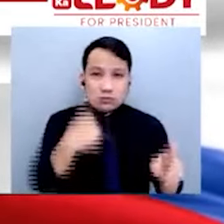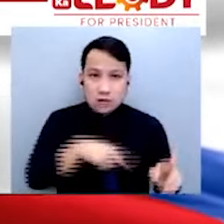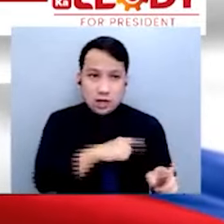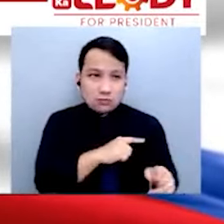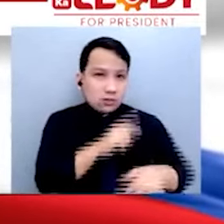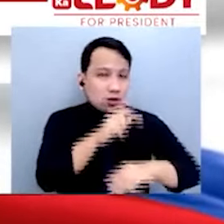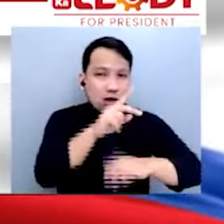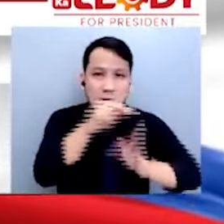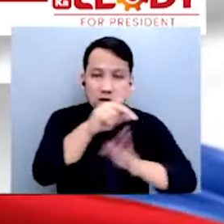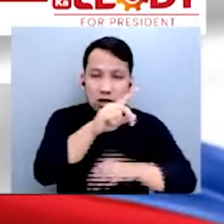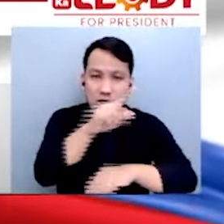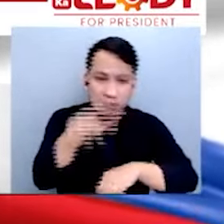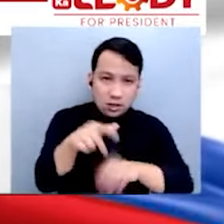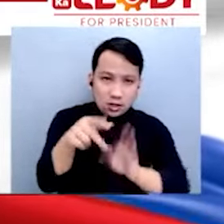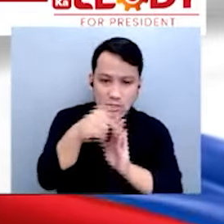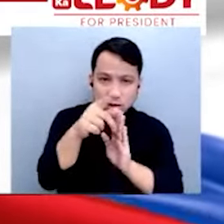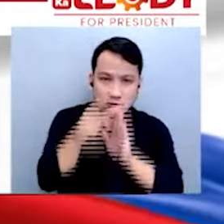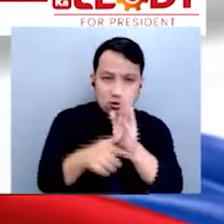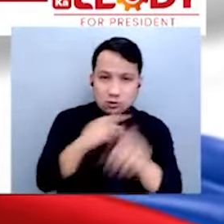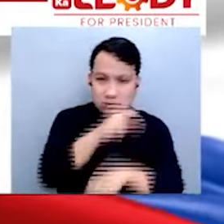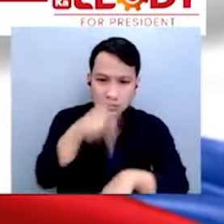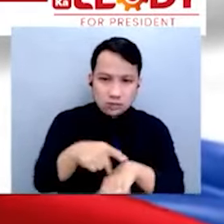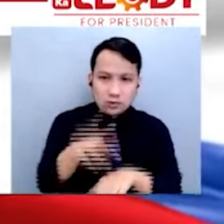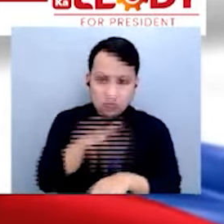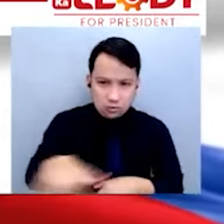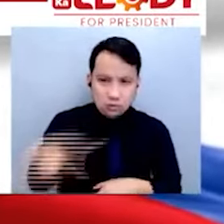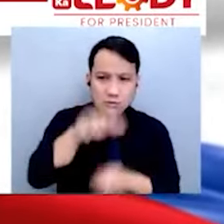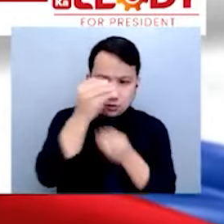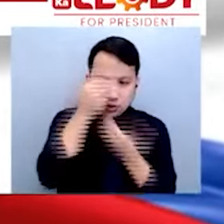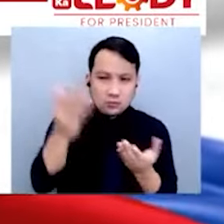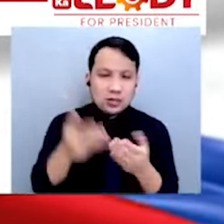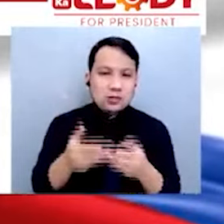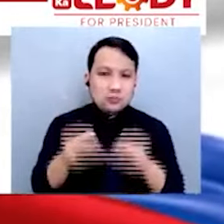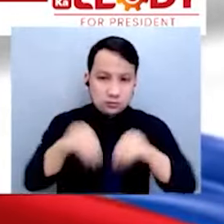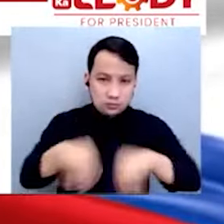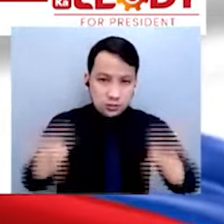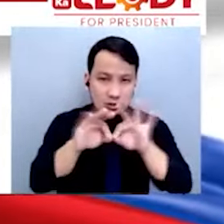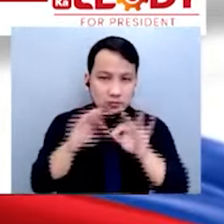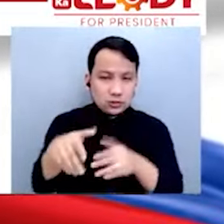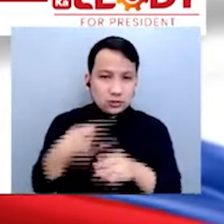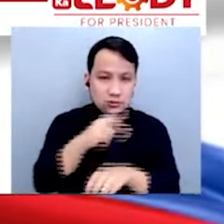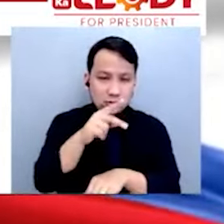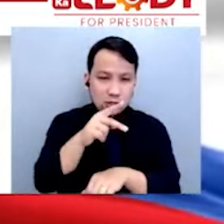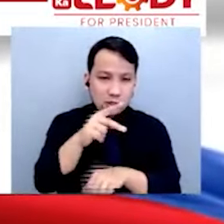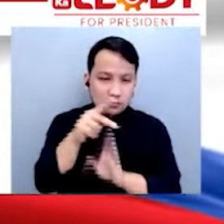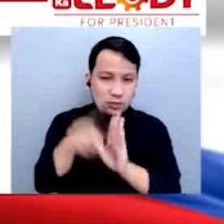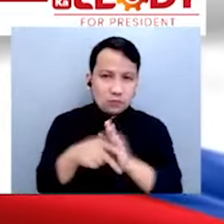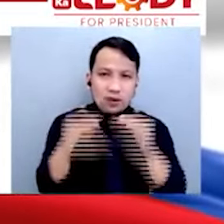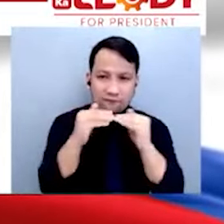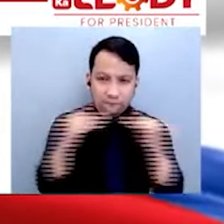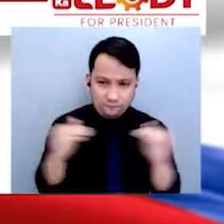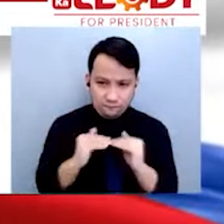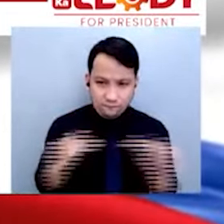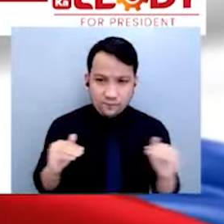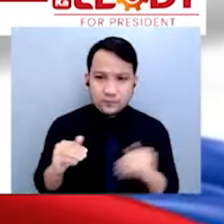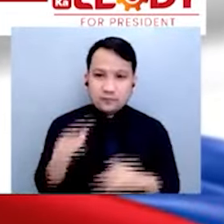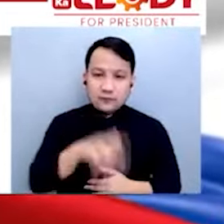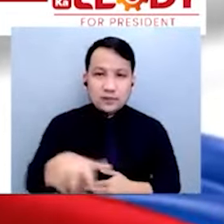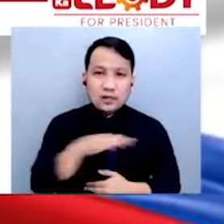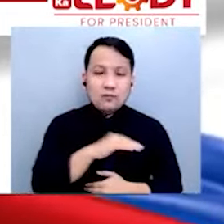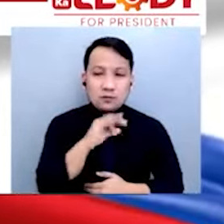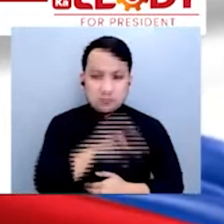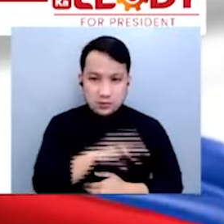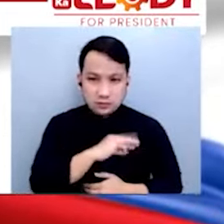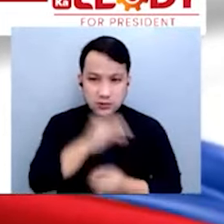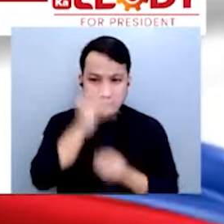soberenya, sa ating territorial integrity, sa lahat ng ating mga paluntunan dito sa ating bansa. Kinakailangan fair, mutual ang benepisyo sa